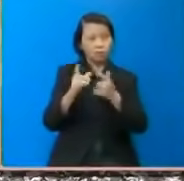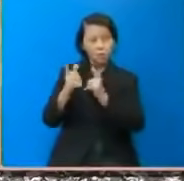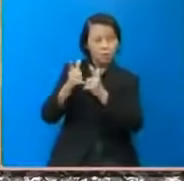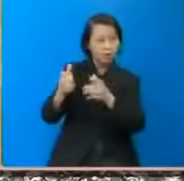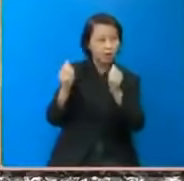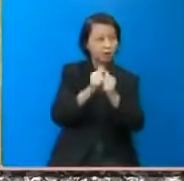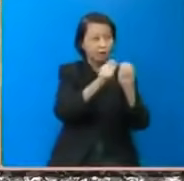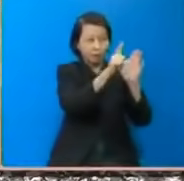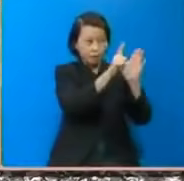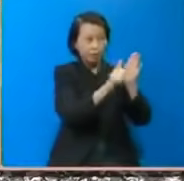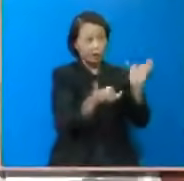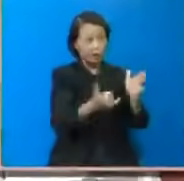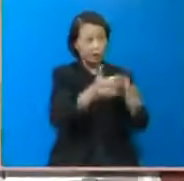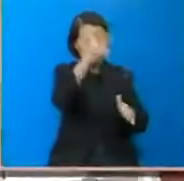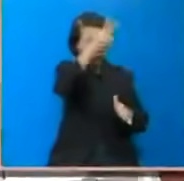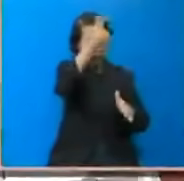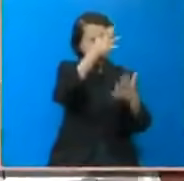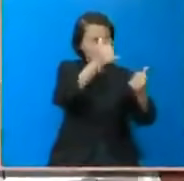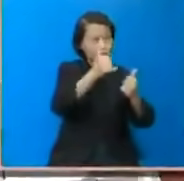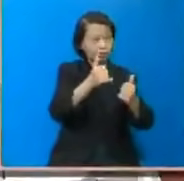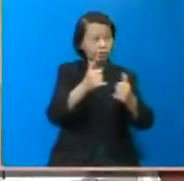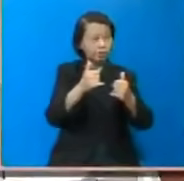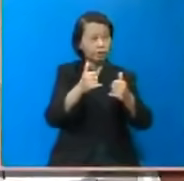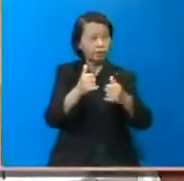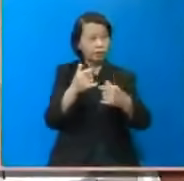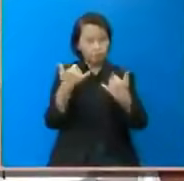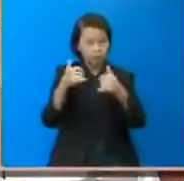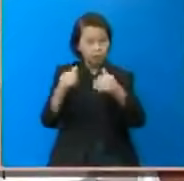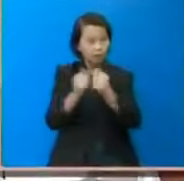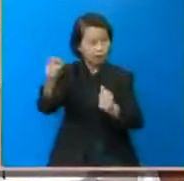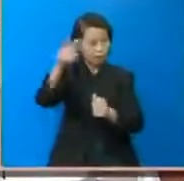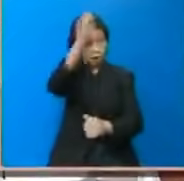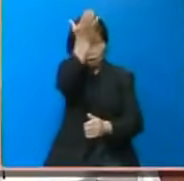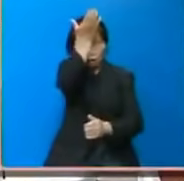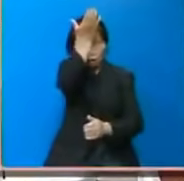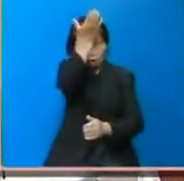Adakah ini makna kerajaan nak memerangi perlembagaan? Perang dengan Pertua Agong. Ini satu jenayah.